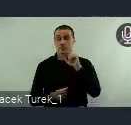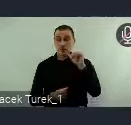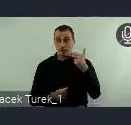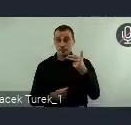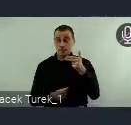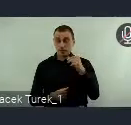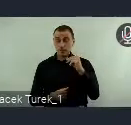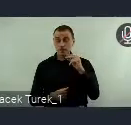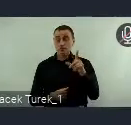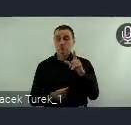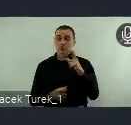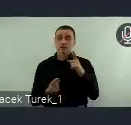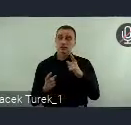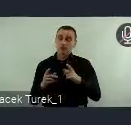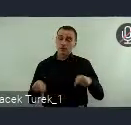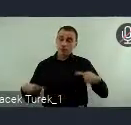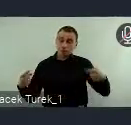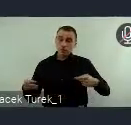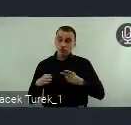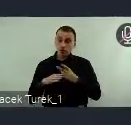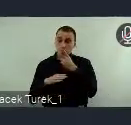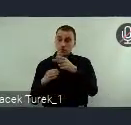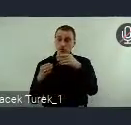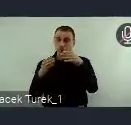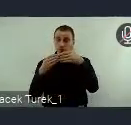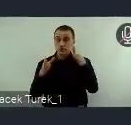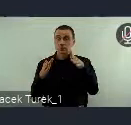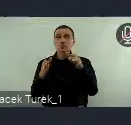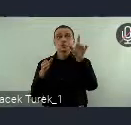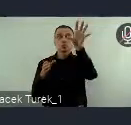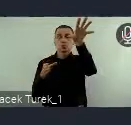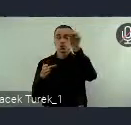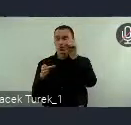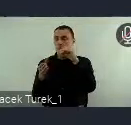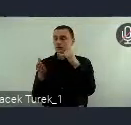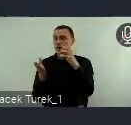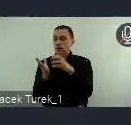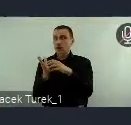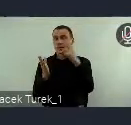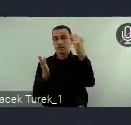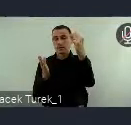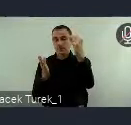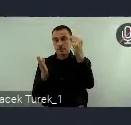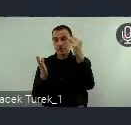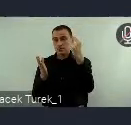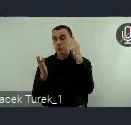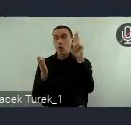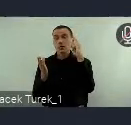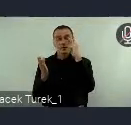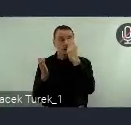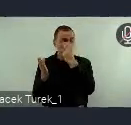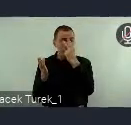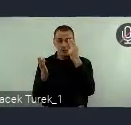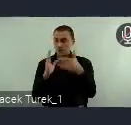bo to jest głównie dla osób poruszających się na wózkach natomiast widzieliście to co jest kluczowe czyli znacznik dźwiękowy dla osoby niewidomej jedna z podstawowych